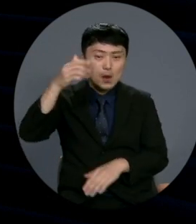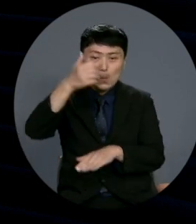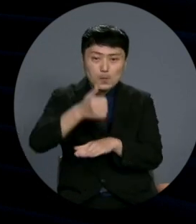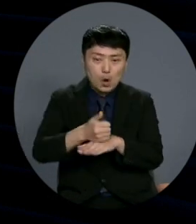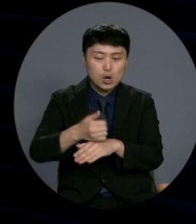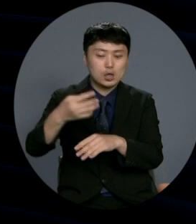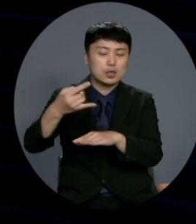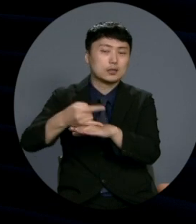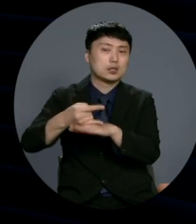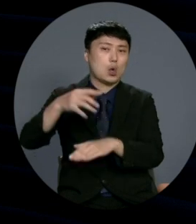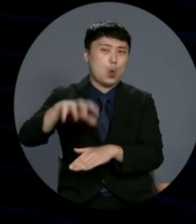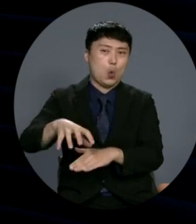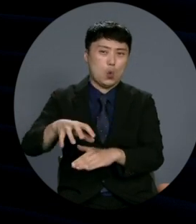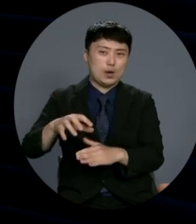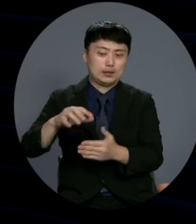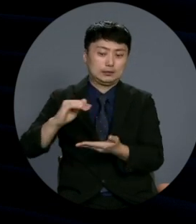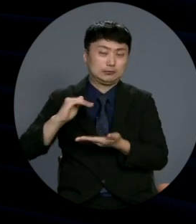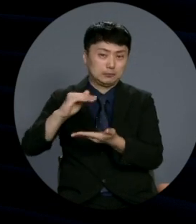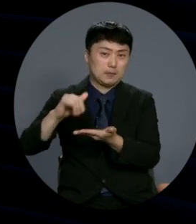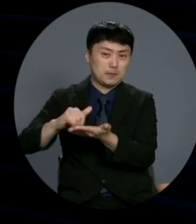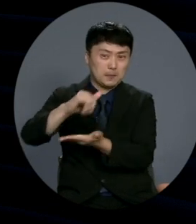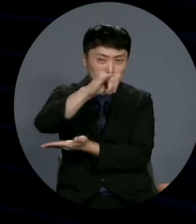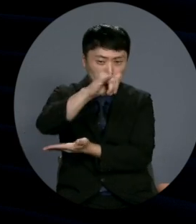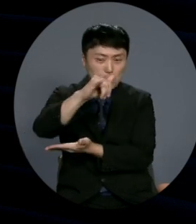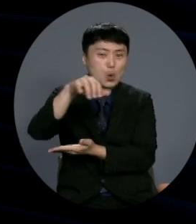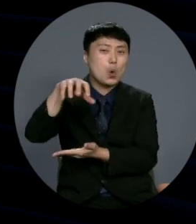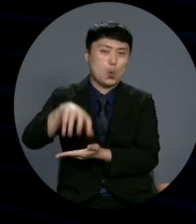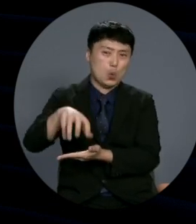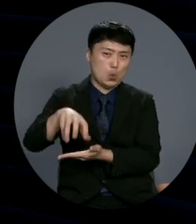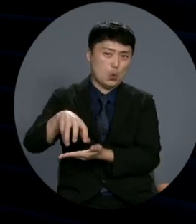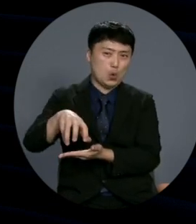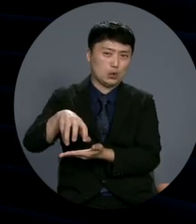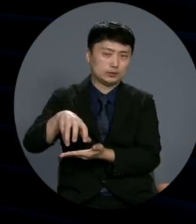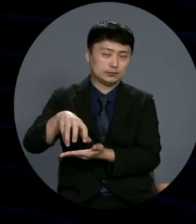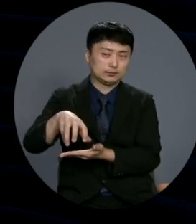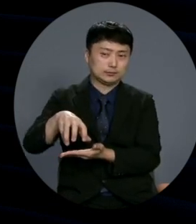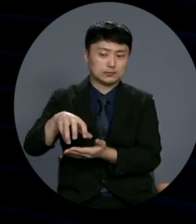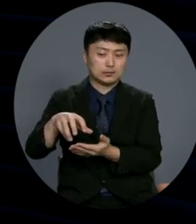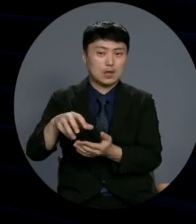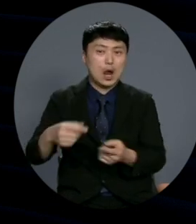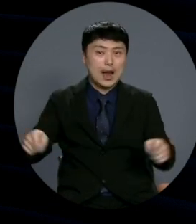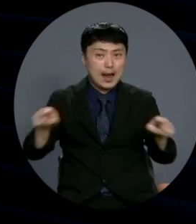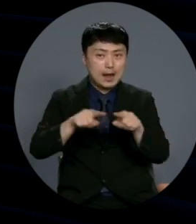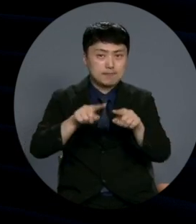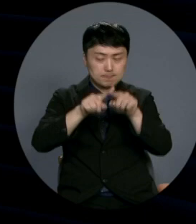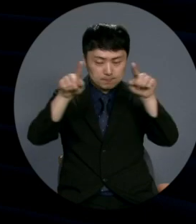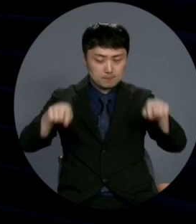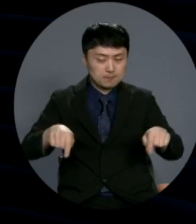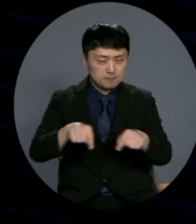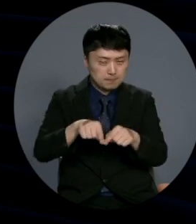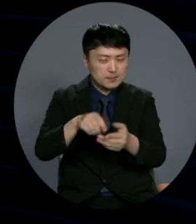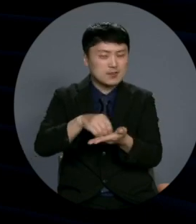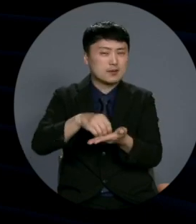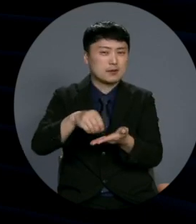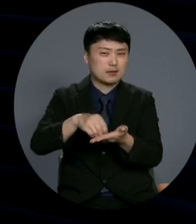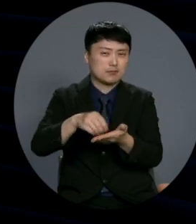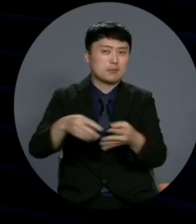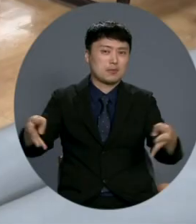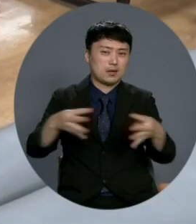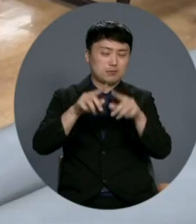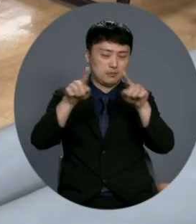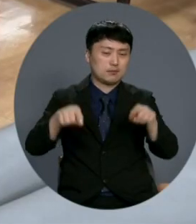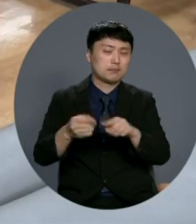결과 의성군의 한국물류산업 전반을 배치하는 내용에 의성군 공동 합의문이 작성된 것이라고 반박했습니다